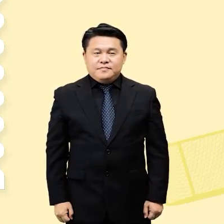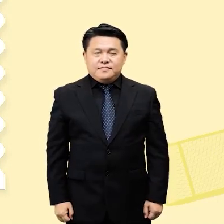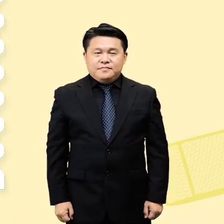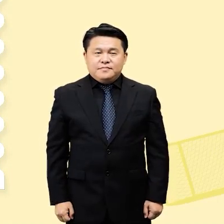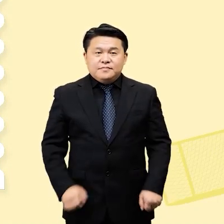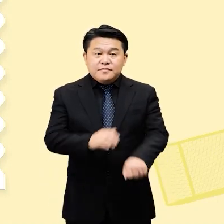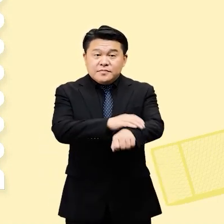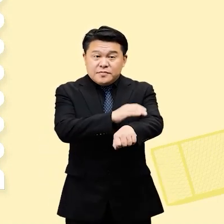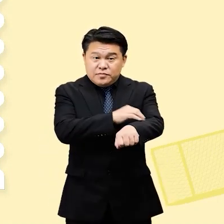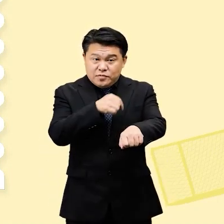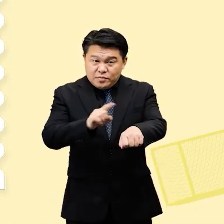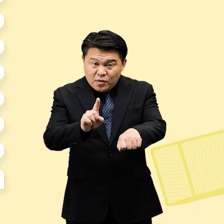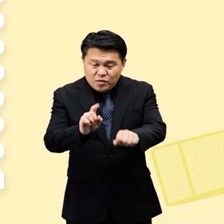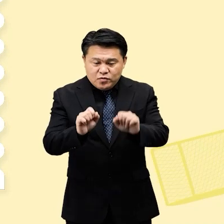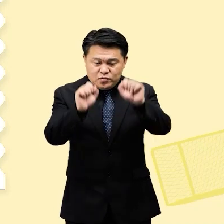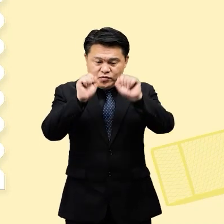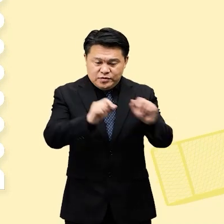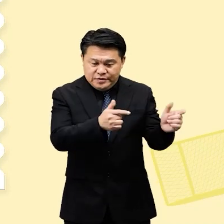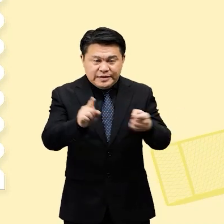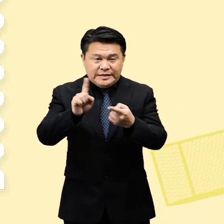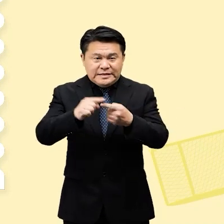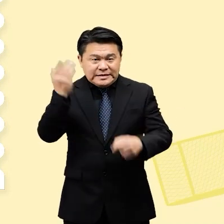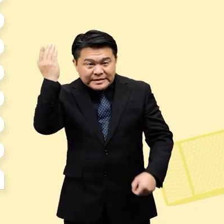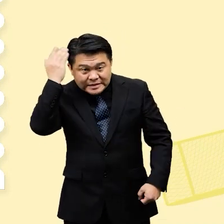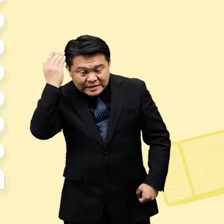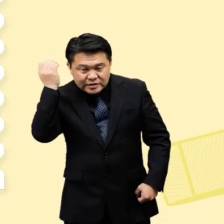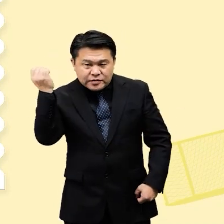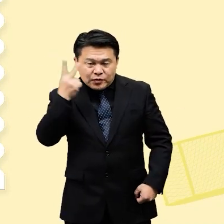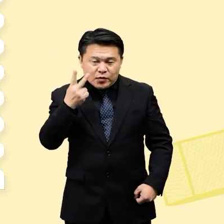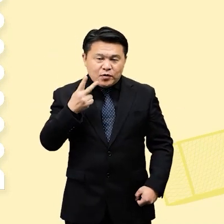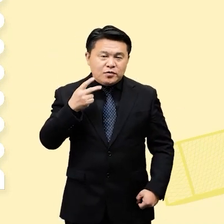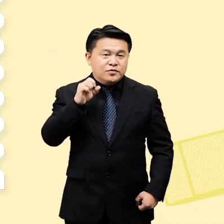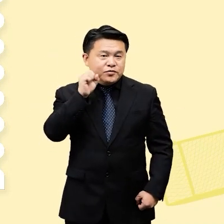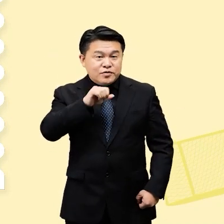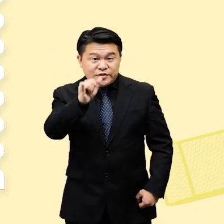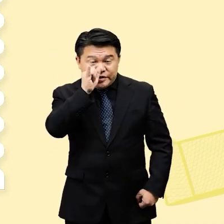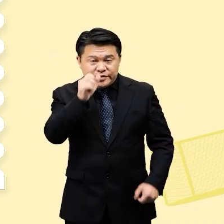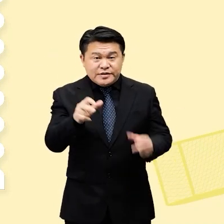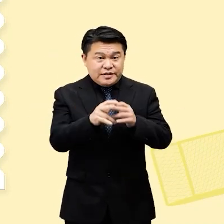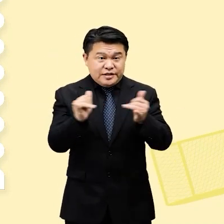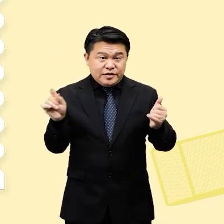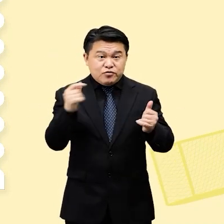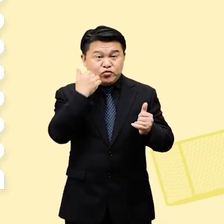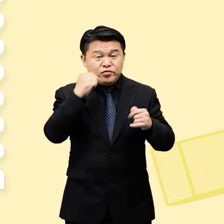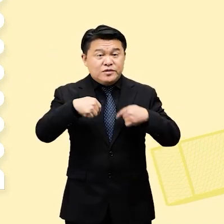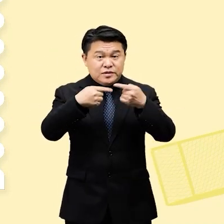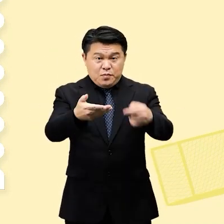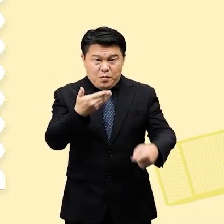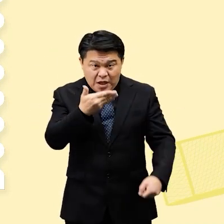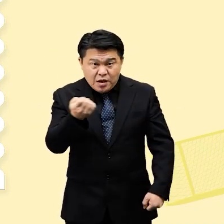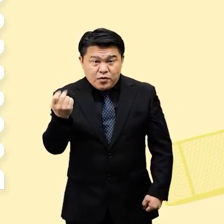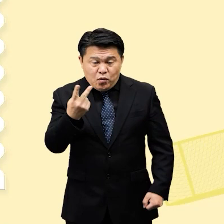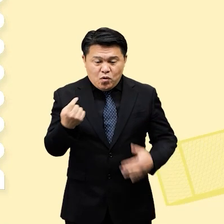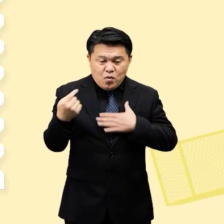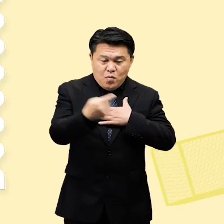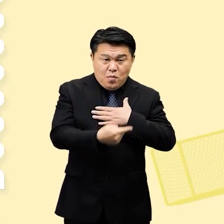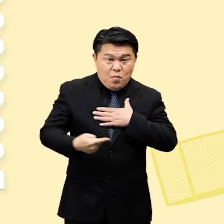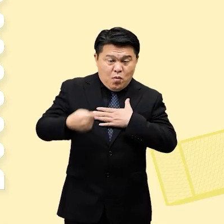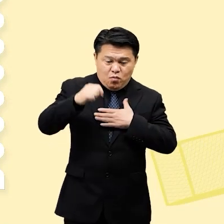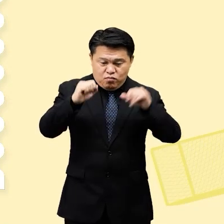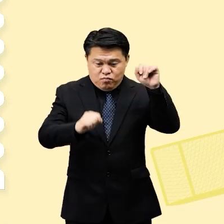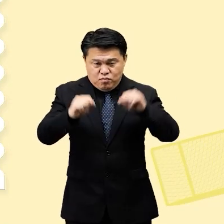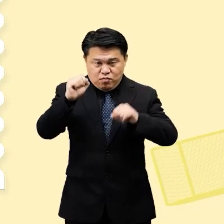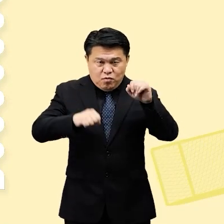이 직무는 스포츠 종목에 대해 이해와 흥미가 있는 등록장애인이면 가능하고 체육활동을